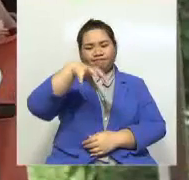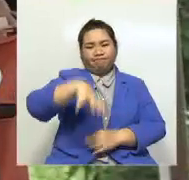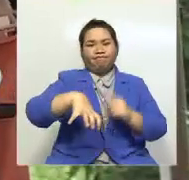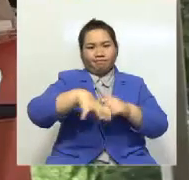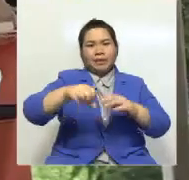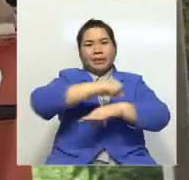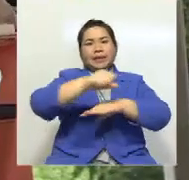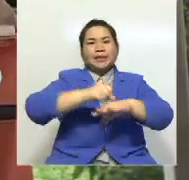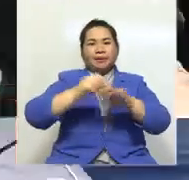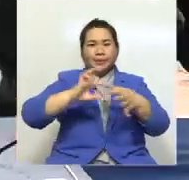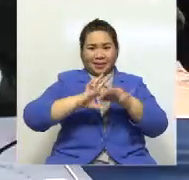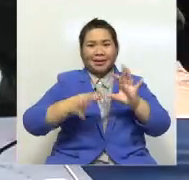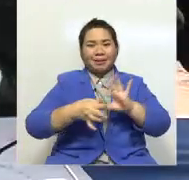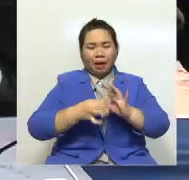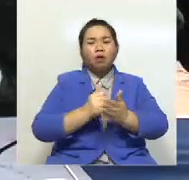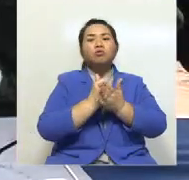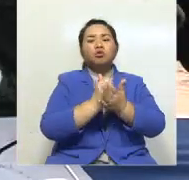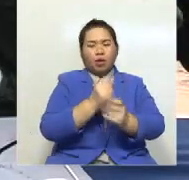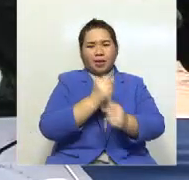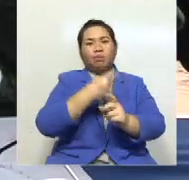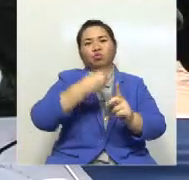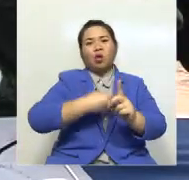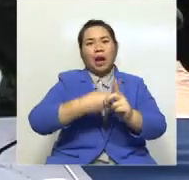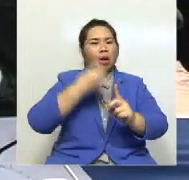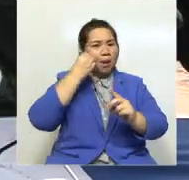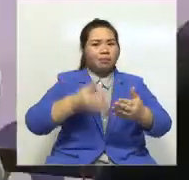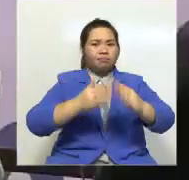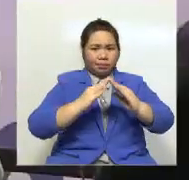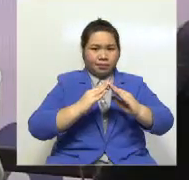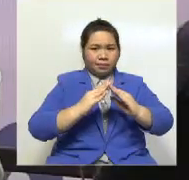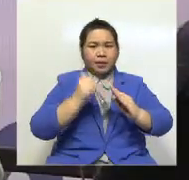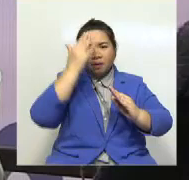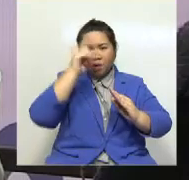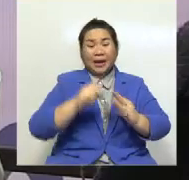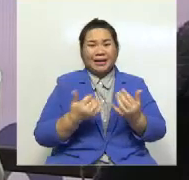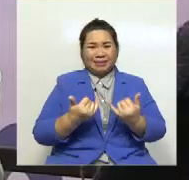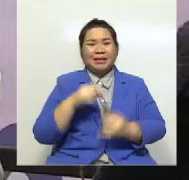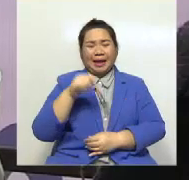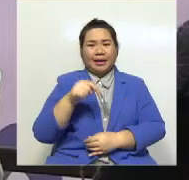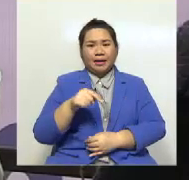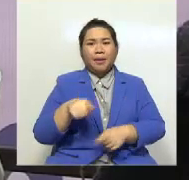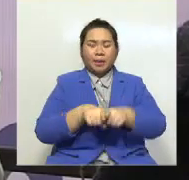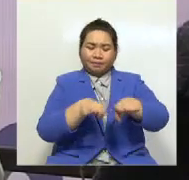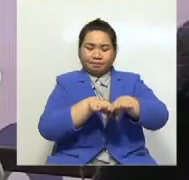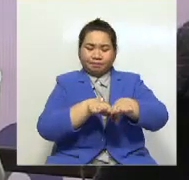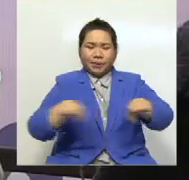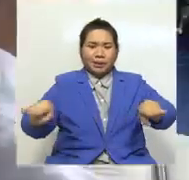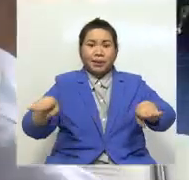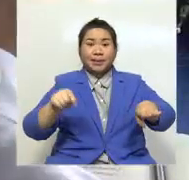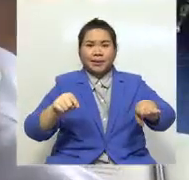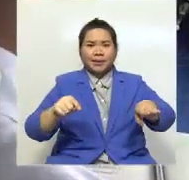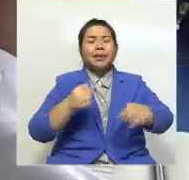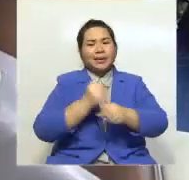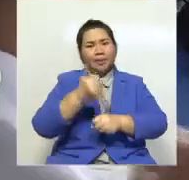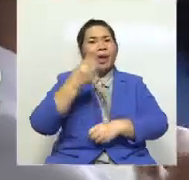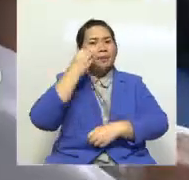าหลุมในการสร้างบ้านพักชั่วคราวค่ะเพราะเนื่องจากพื้นที่ตรงนี้นะคะเป็นพื้นที่ที่เป็นพื้นที่ราบสามารถสร้าง